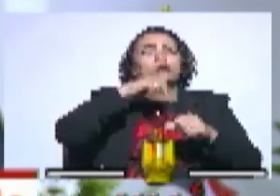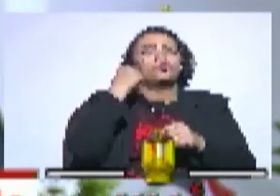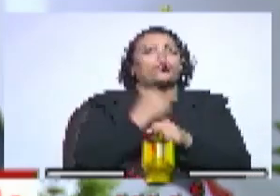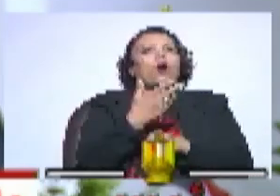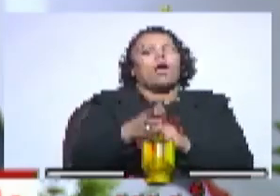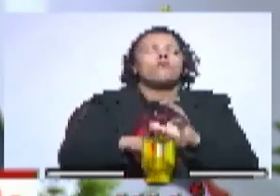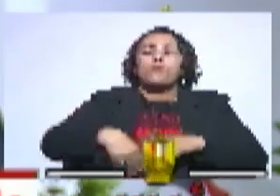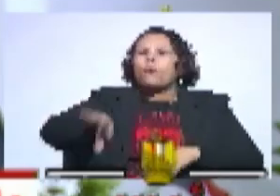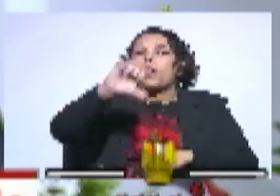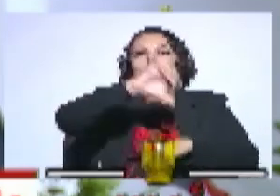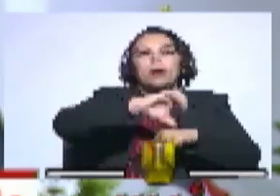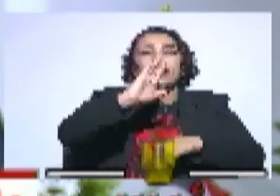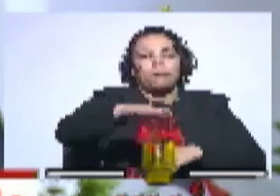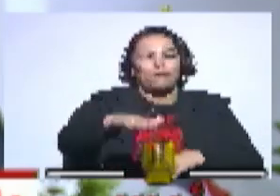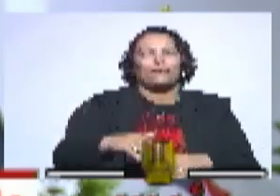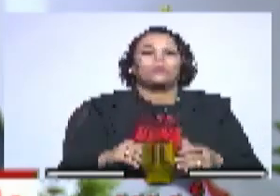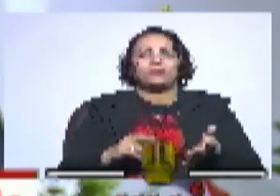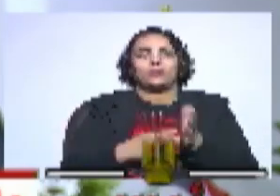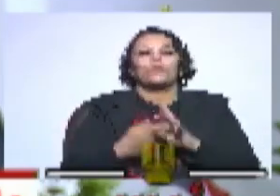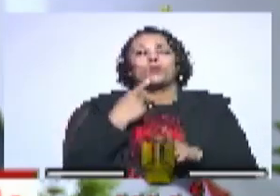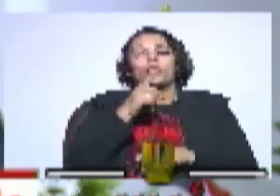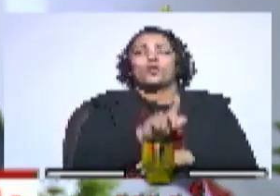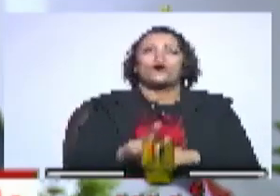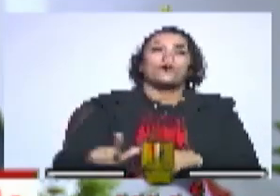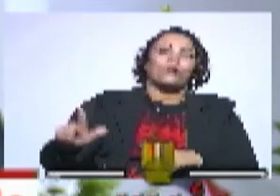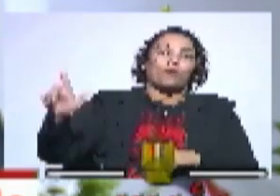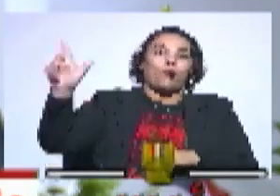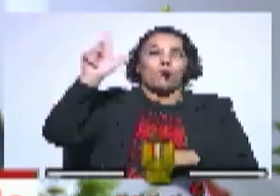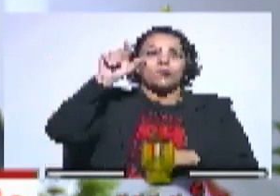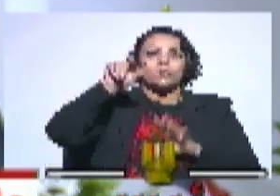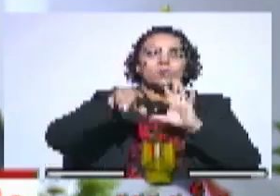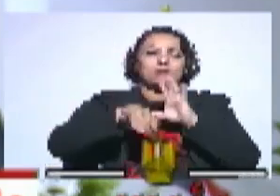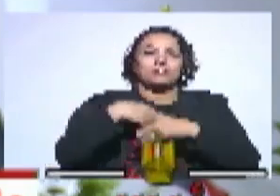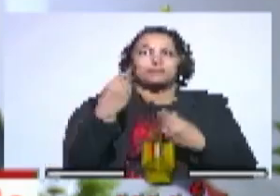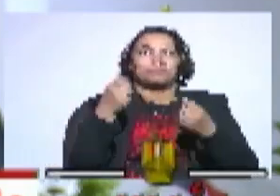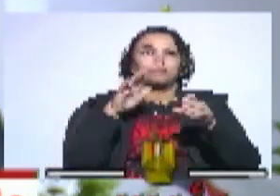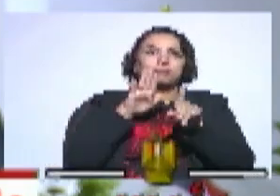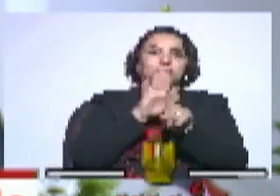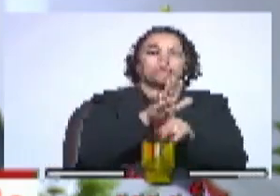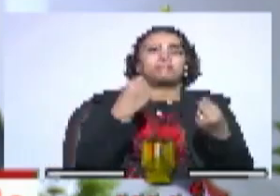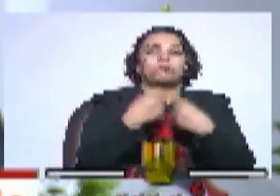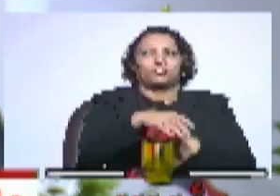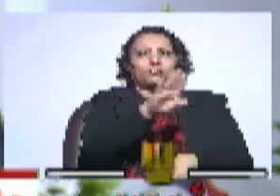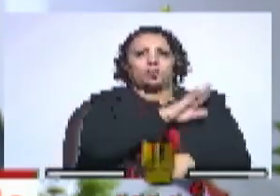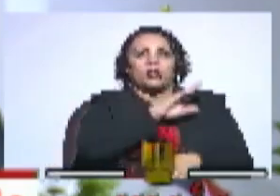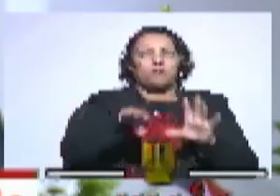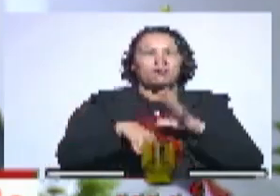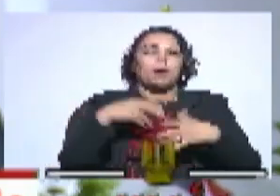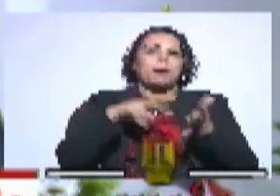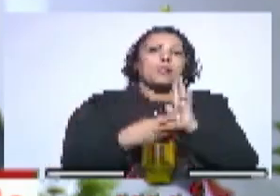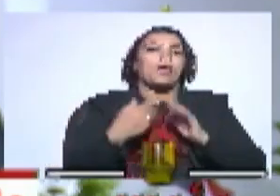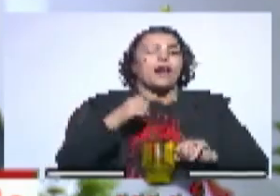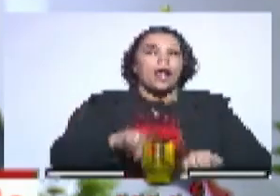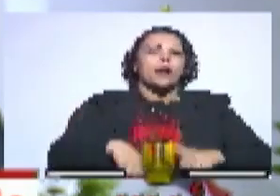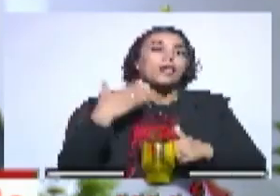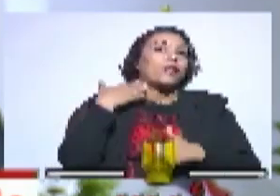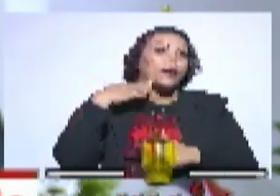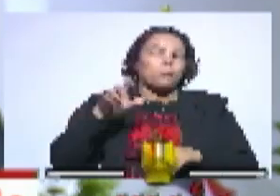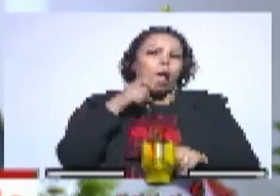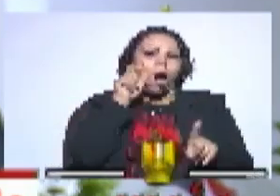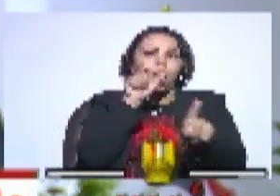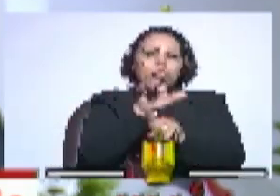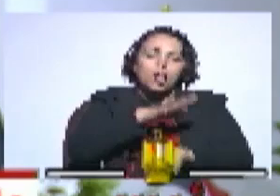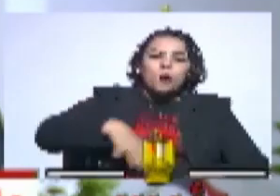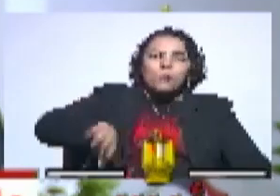في كل مكان موجود. الرئيس اللي عاد تسليح جيشنا، الرئيس اللي عمل حياة كريمة، الرئيس اللي حريص على